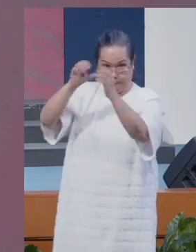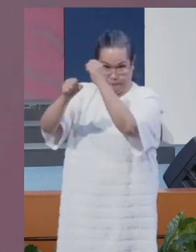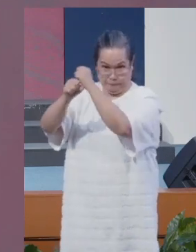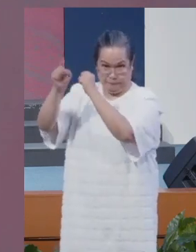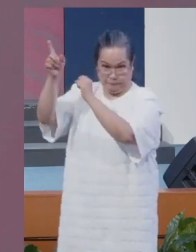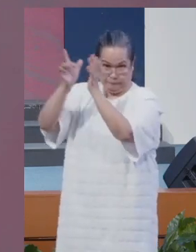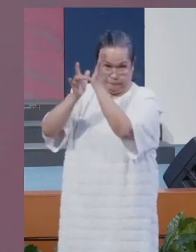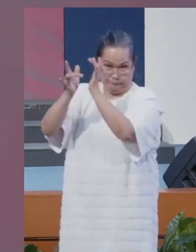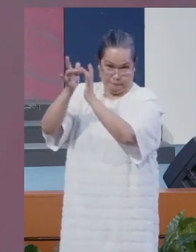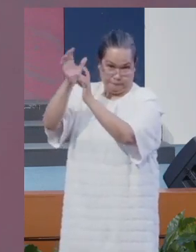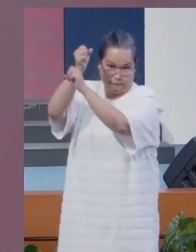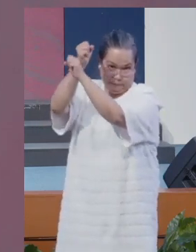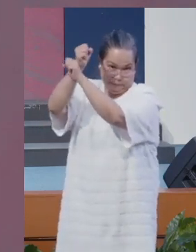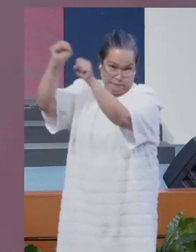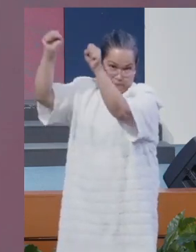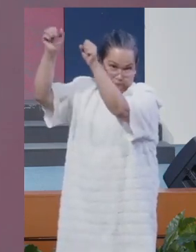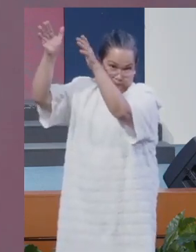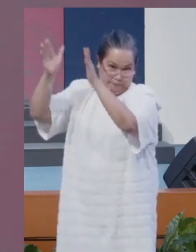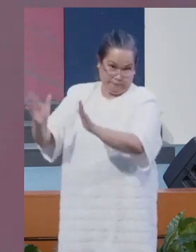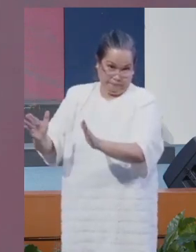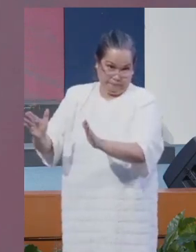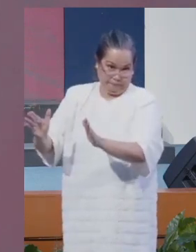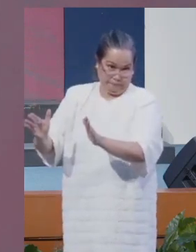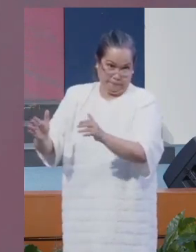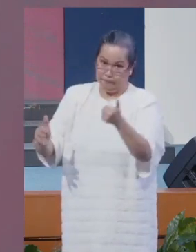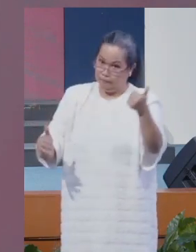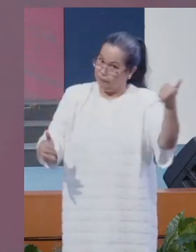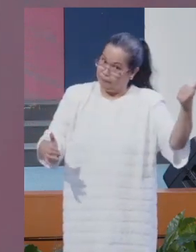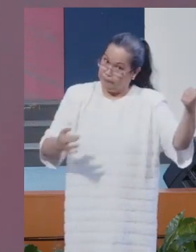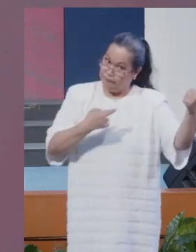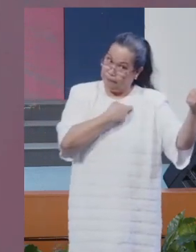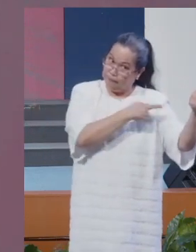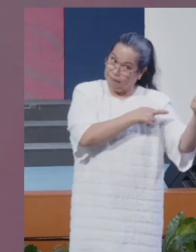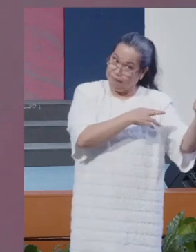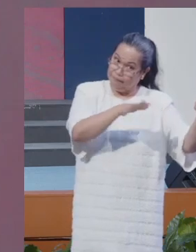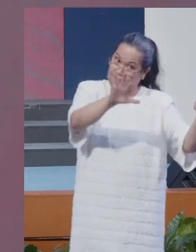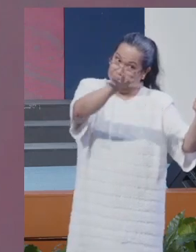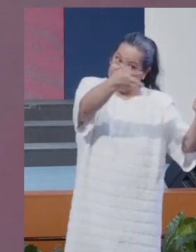pananampalataya sa tagapagligtas. Walang ibang relihiyon na ganun.